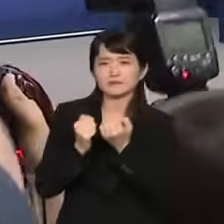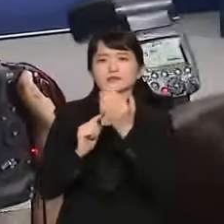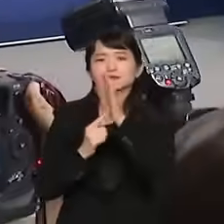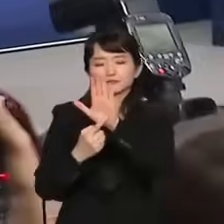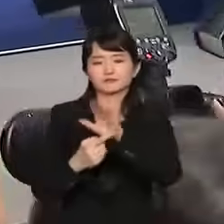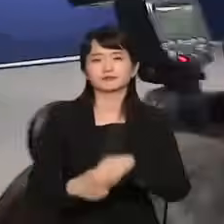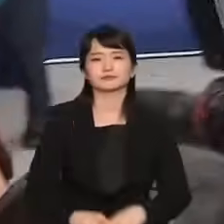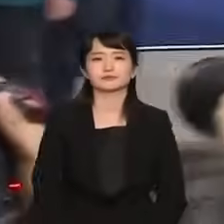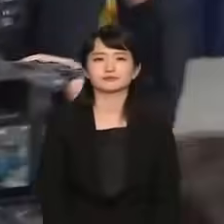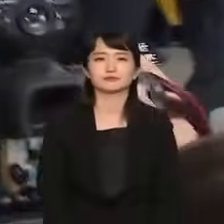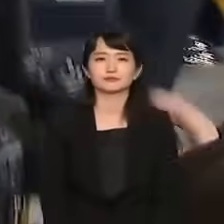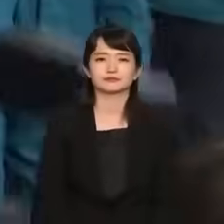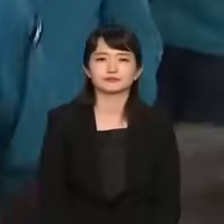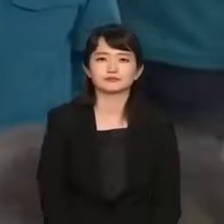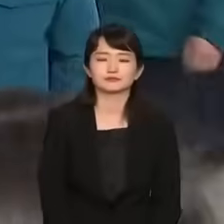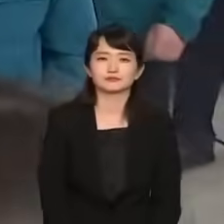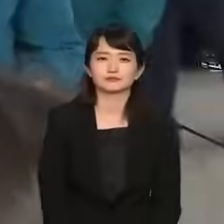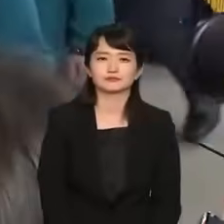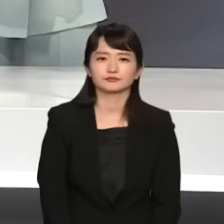JTBC 정아람입니다.